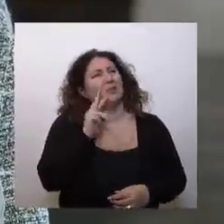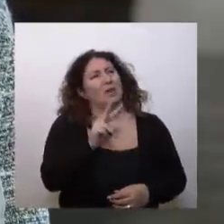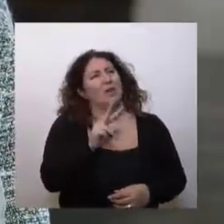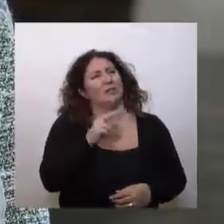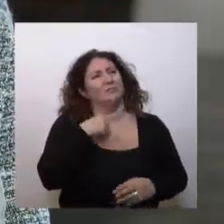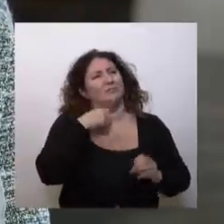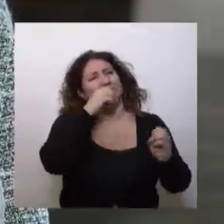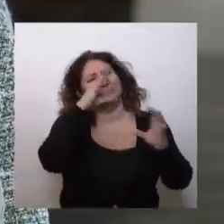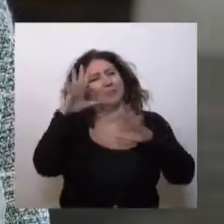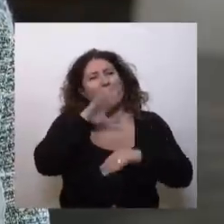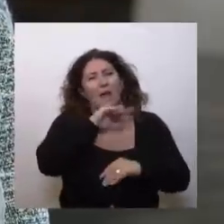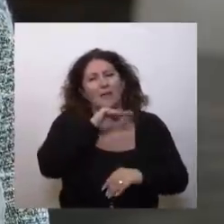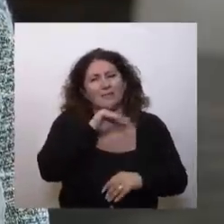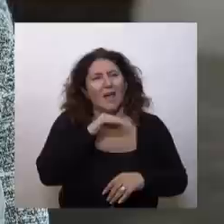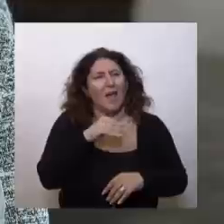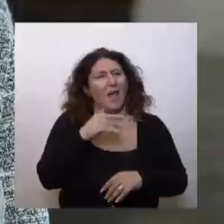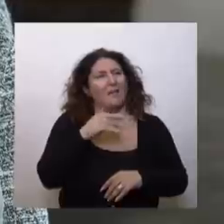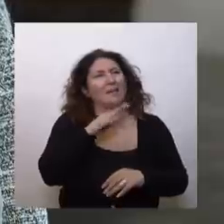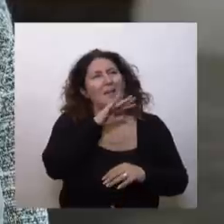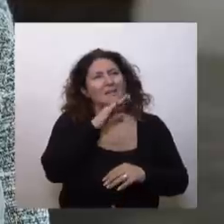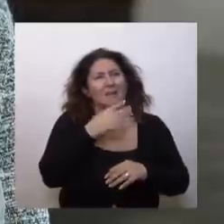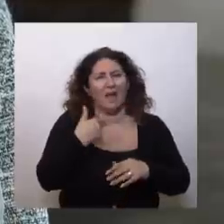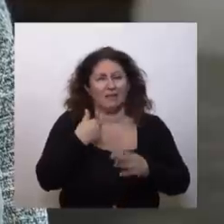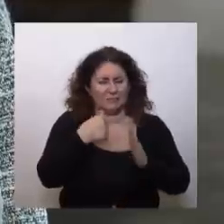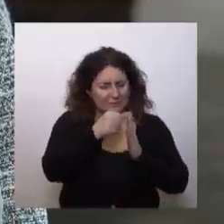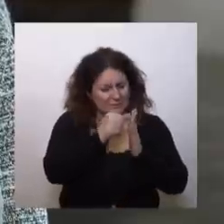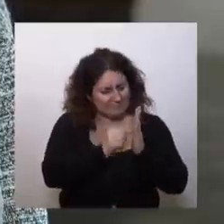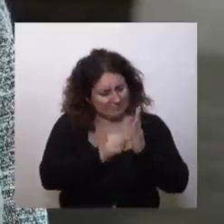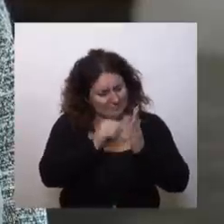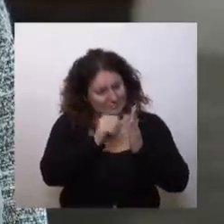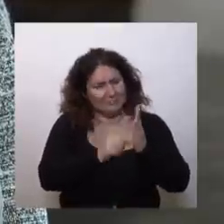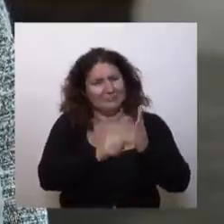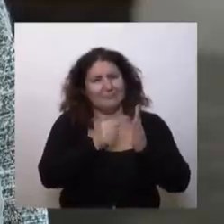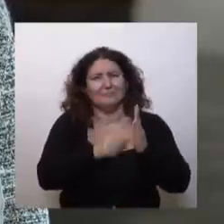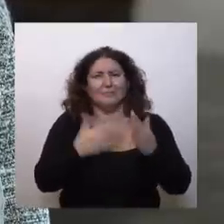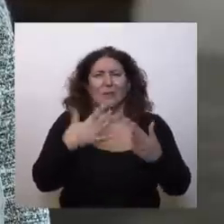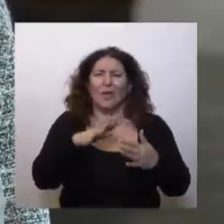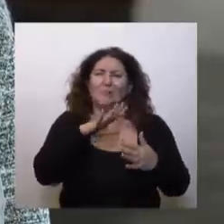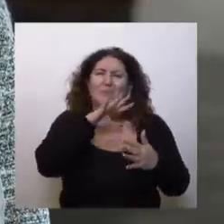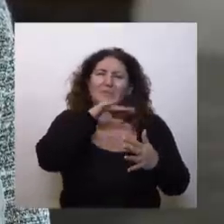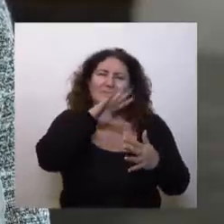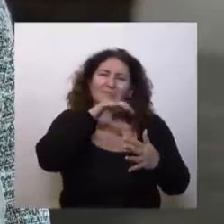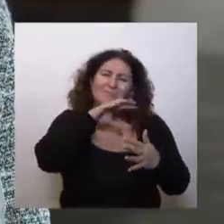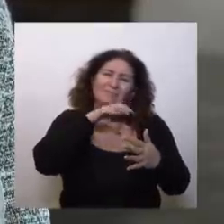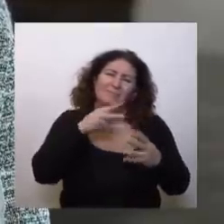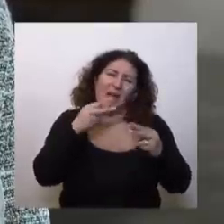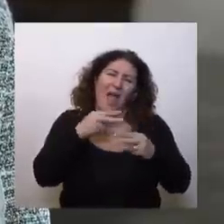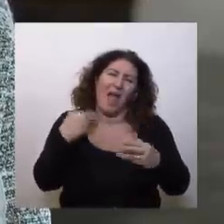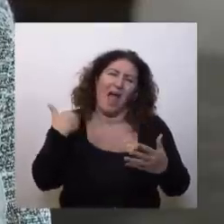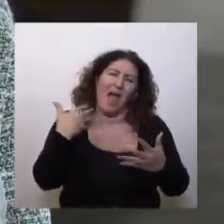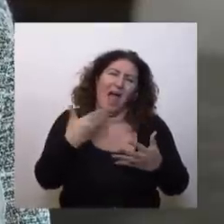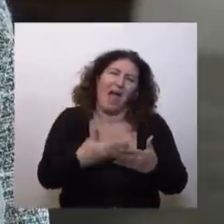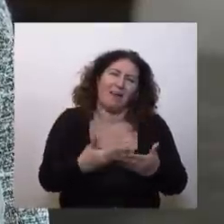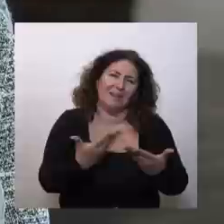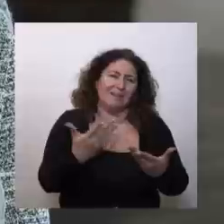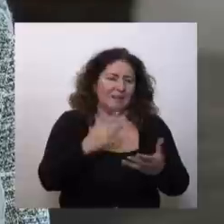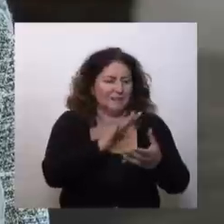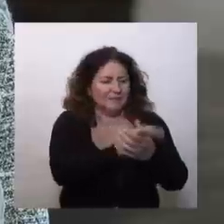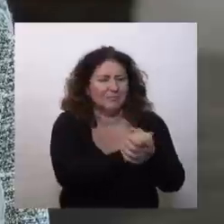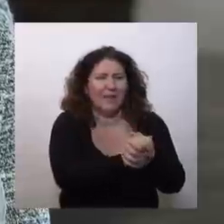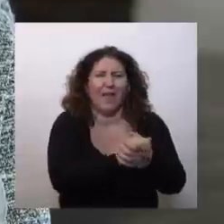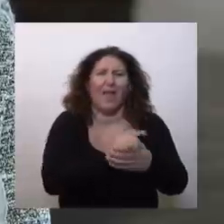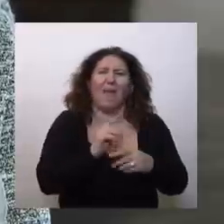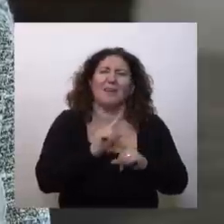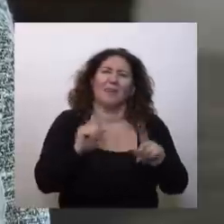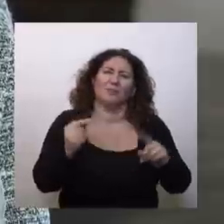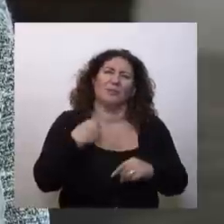anziani, con le loro mani scavate dagli anni che nessuno più stringe. E chiediamo che queste tue mani,